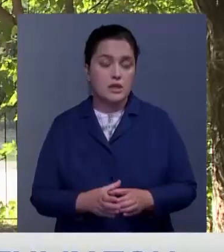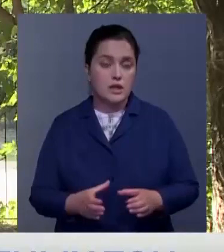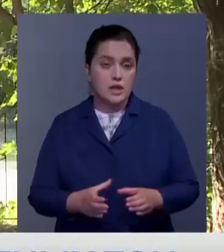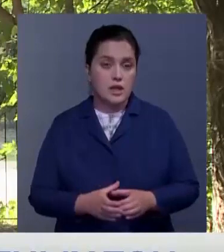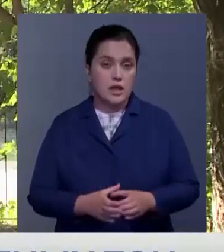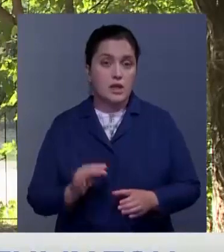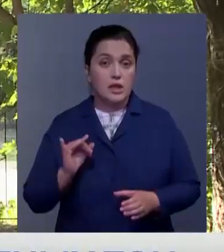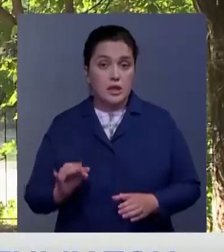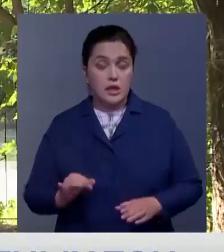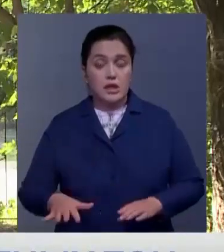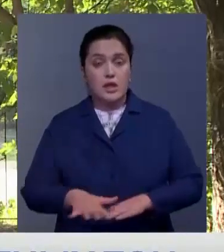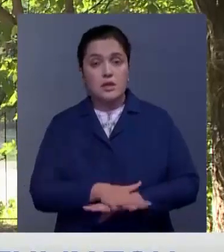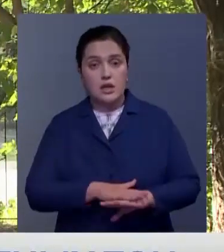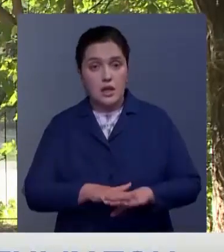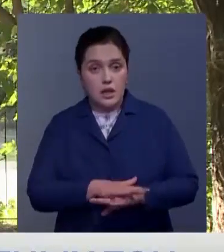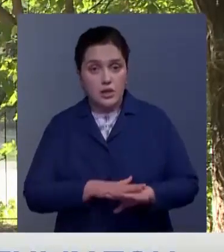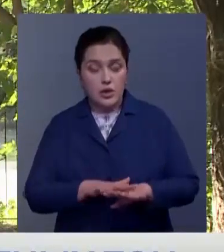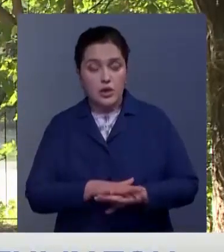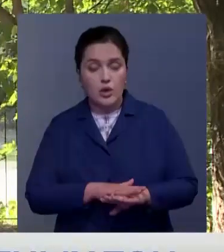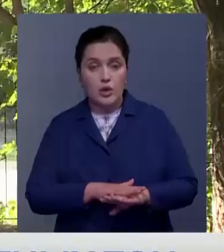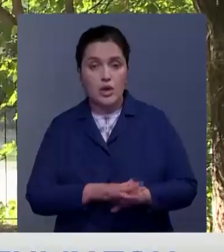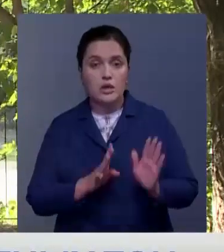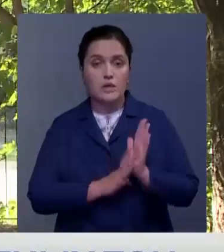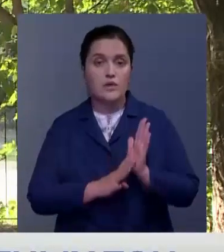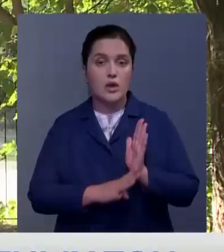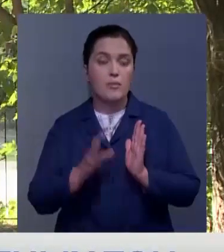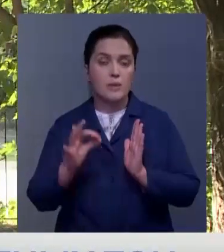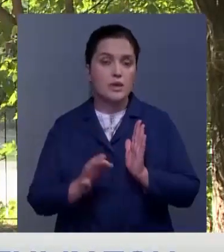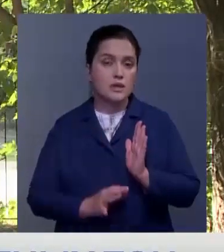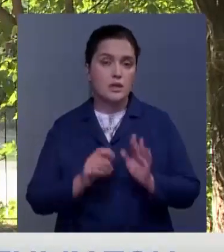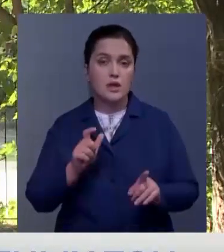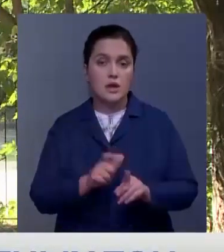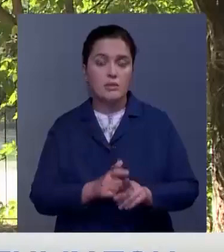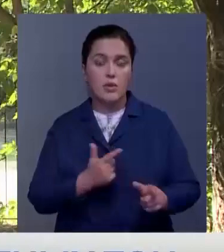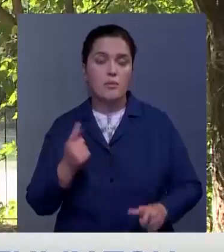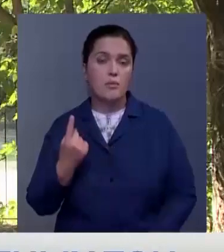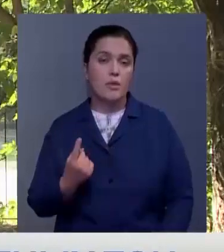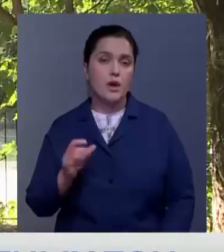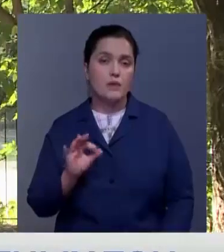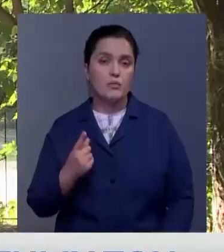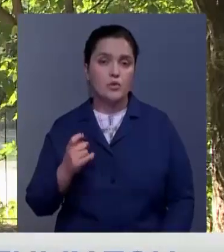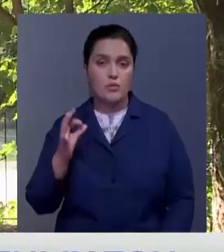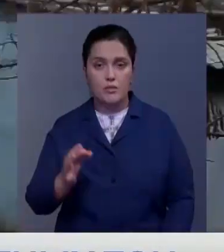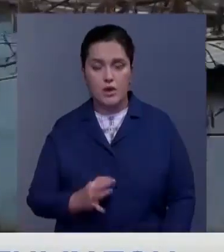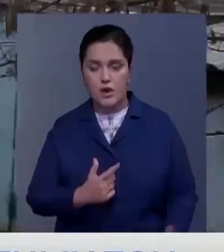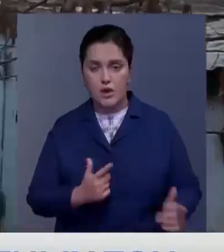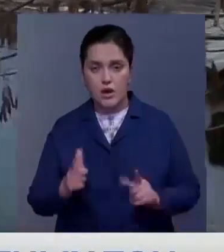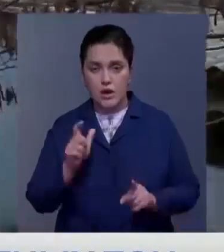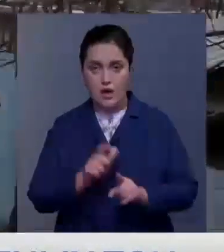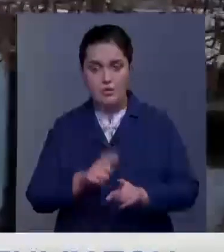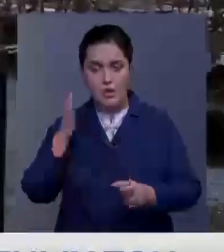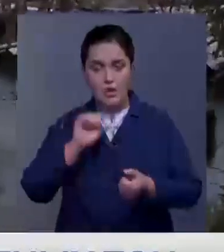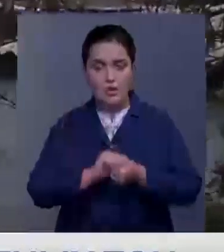бюджетных организациях и населению поставлено 90%. К 1 октября ожидается 100% поставка.